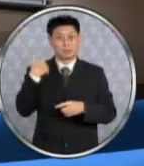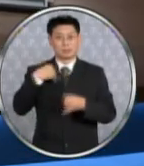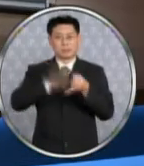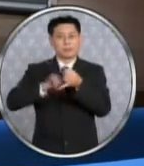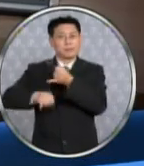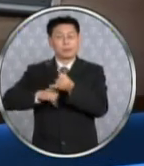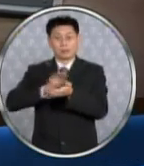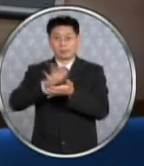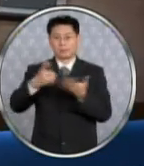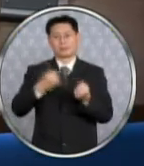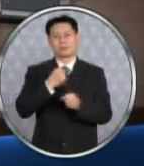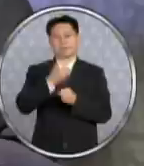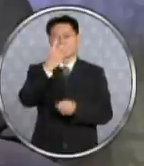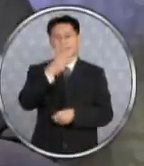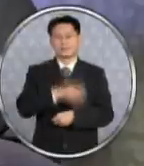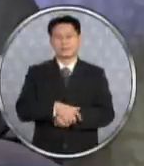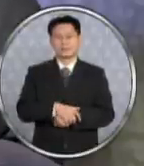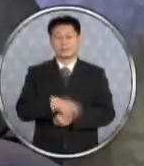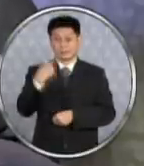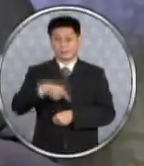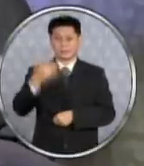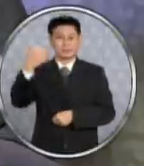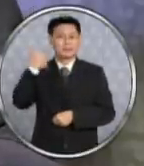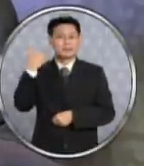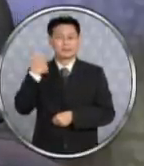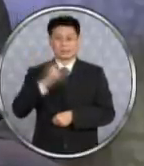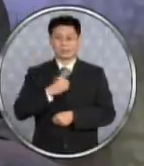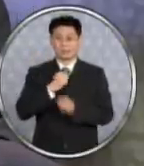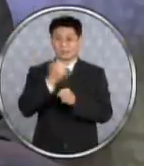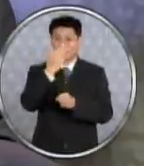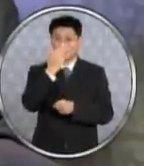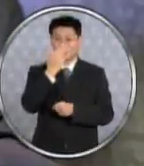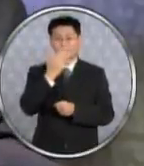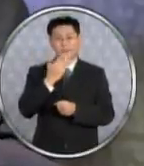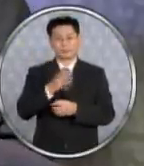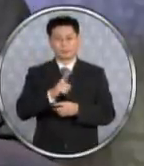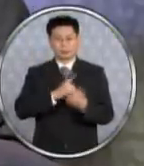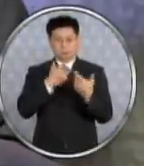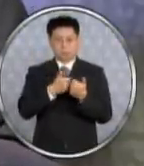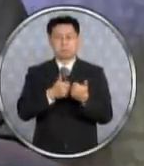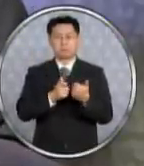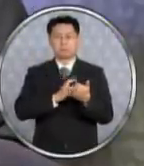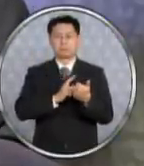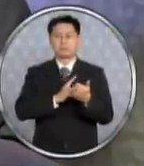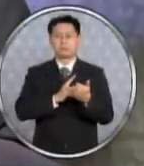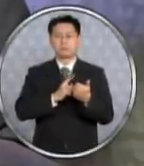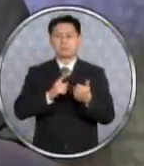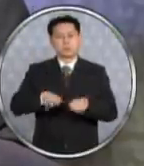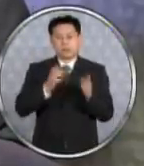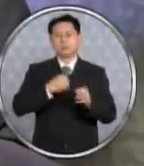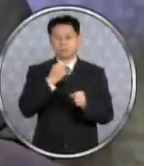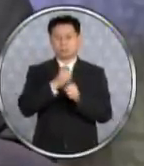的，未来也做不到。但是过去不敢做的，未来却有可能开始